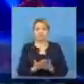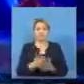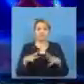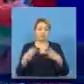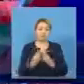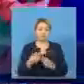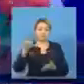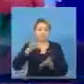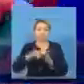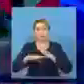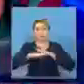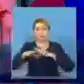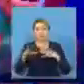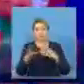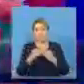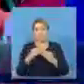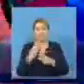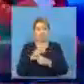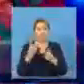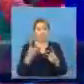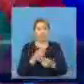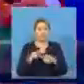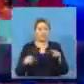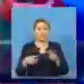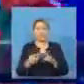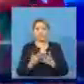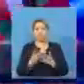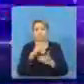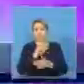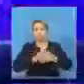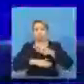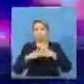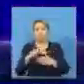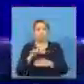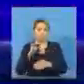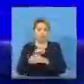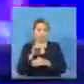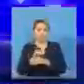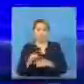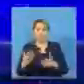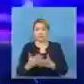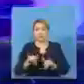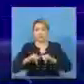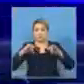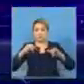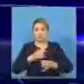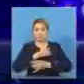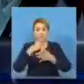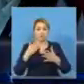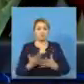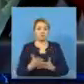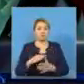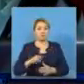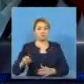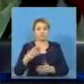семья выступает на сцене вместе. Несмотря на некоторые ограниченные возможности, они вносят весомый вклад в развитие культуры региона.